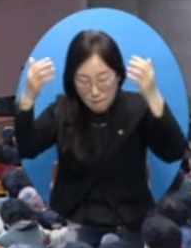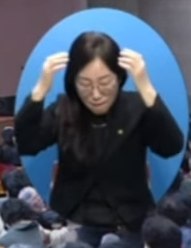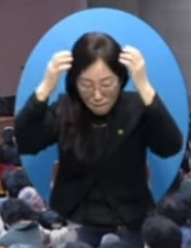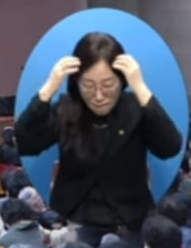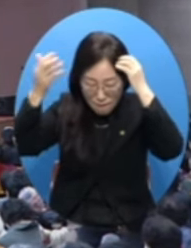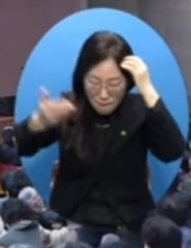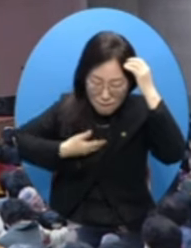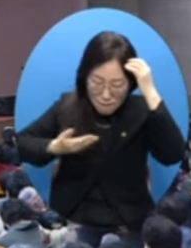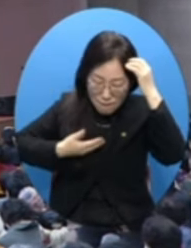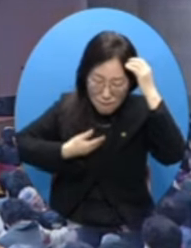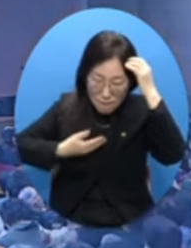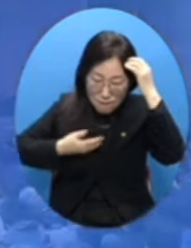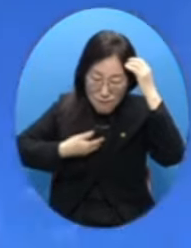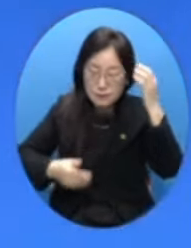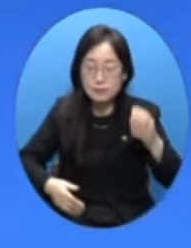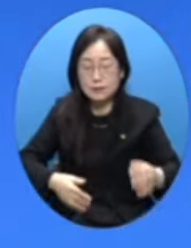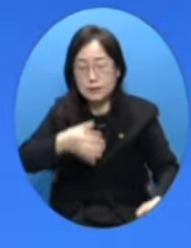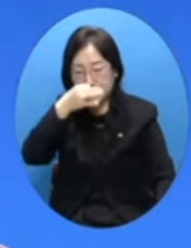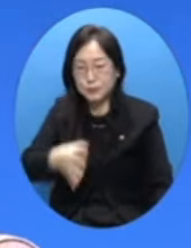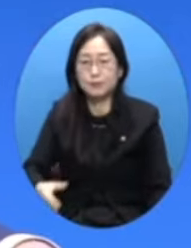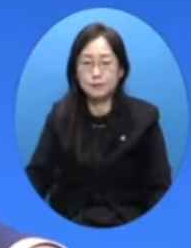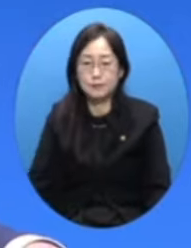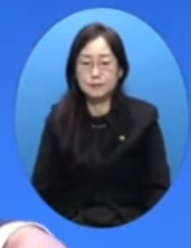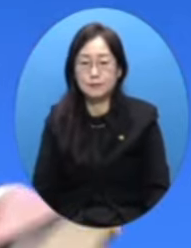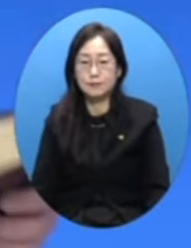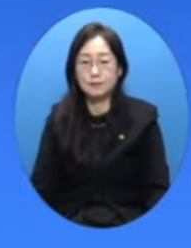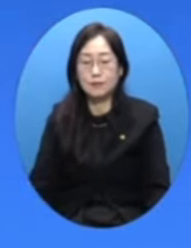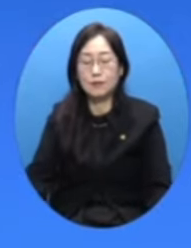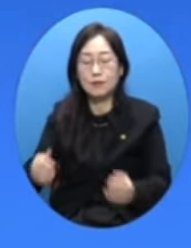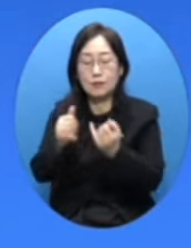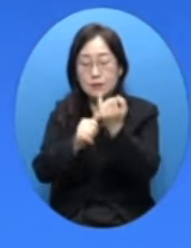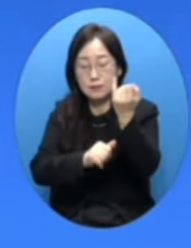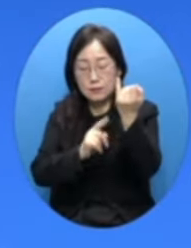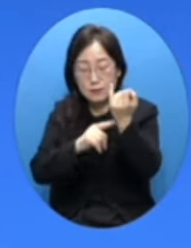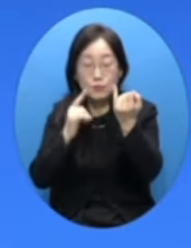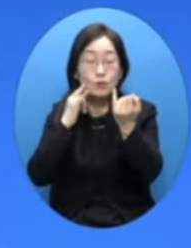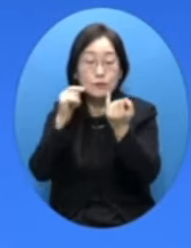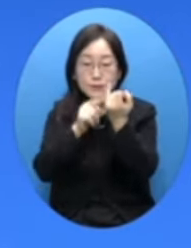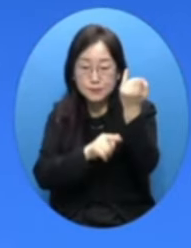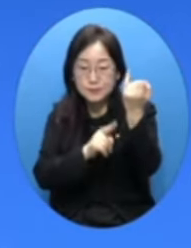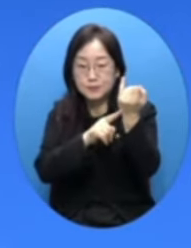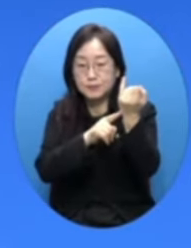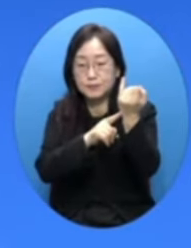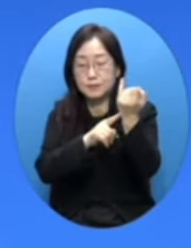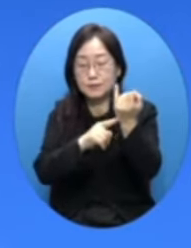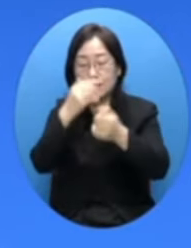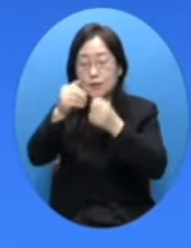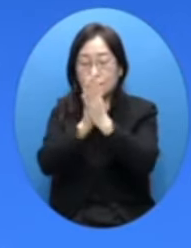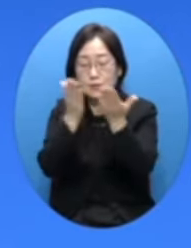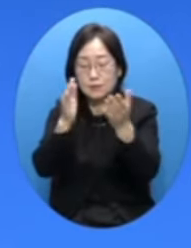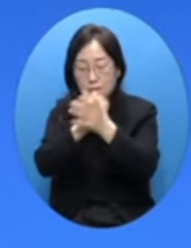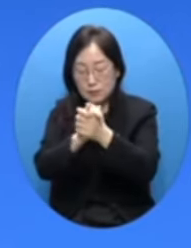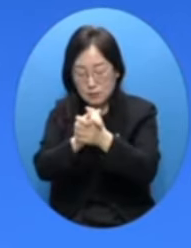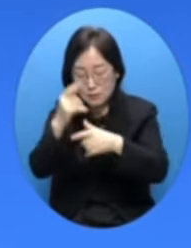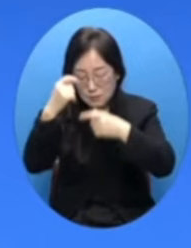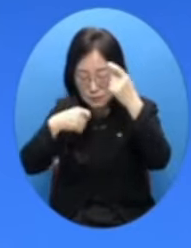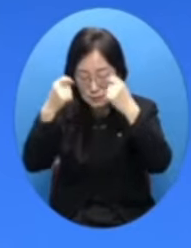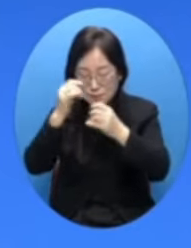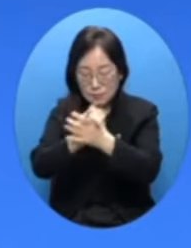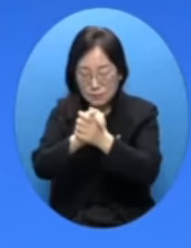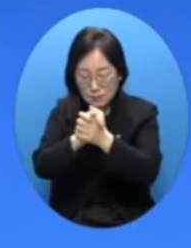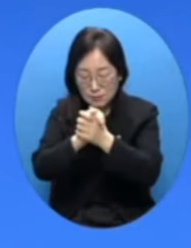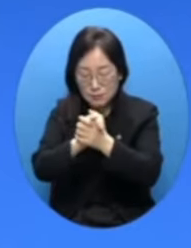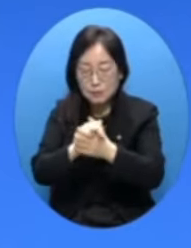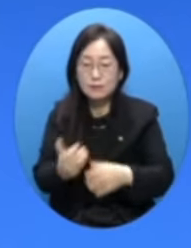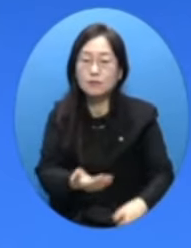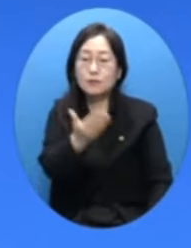절망에 가장 밑자락에서 사모님이 성경을 붙잡고 기도했습니다. 하나님께 눈물로 기도했습니다.